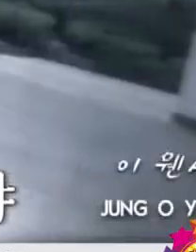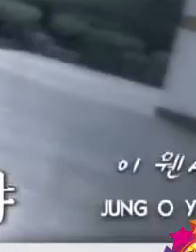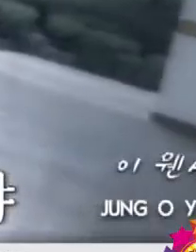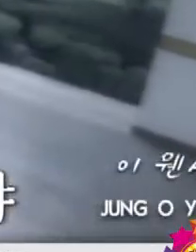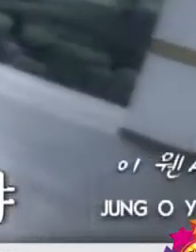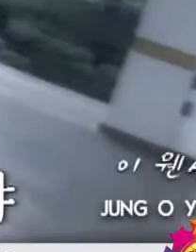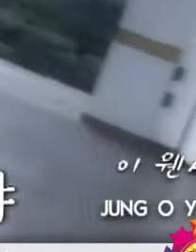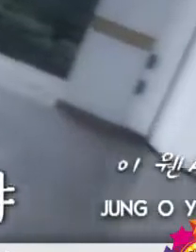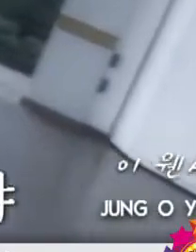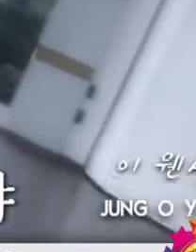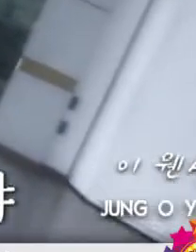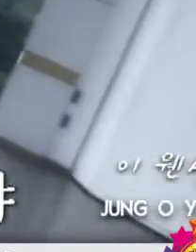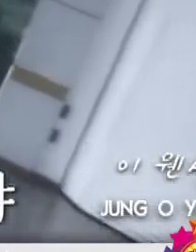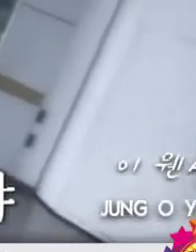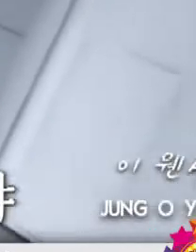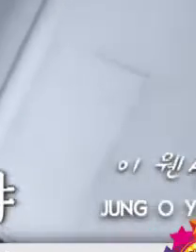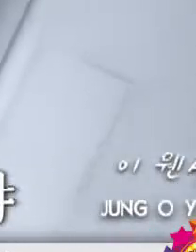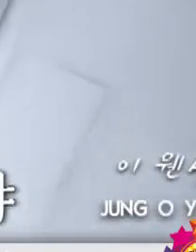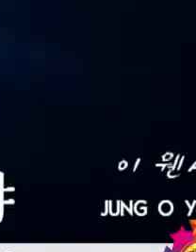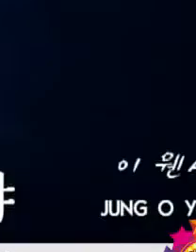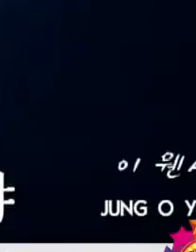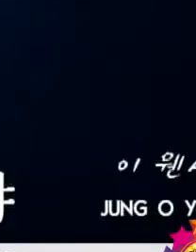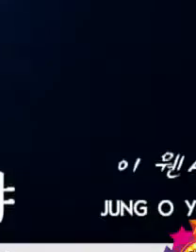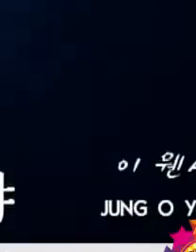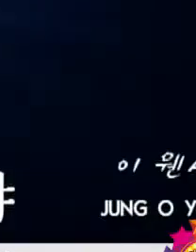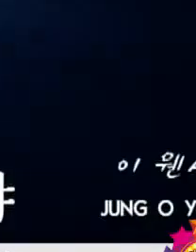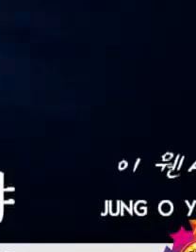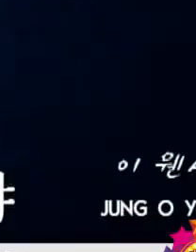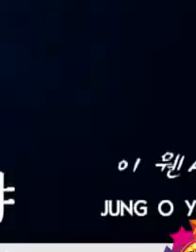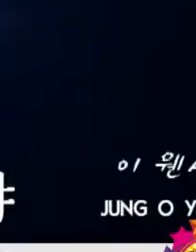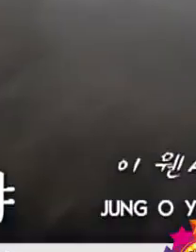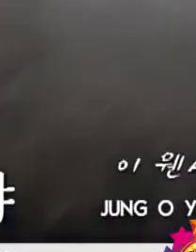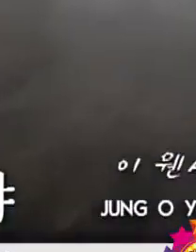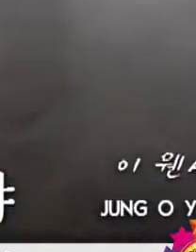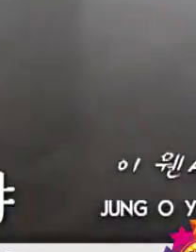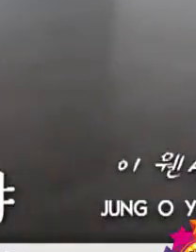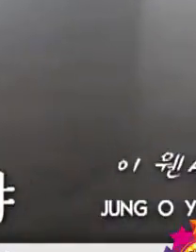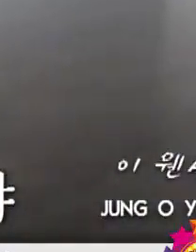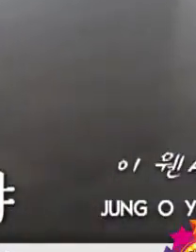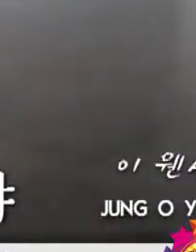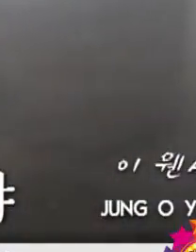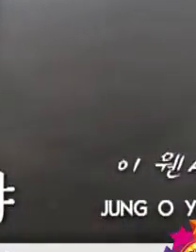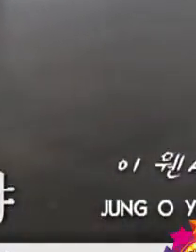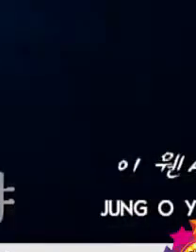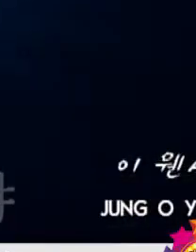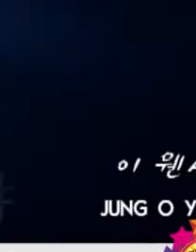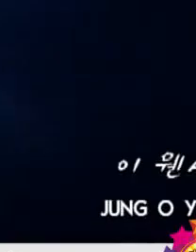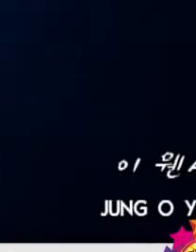내가 사는 이유 너 때문이야